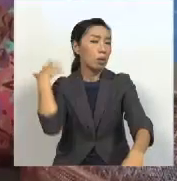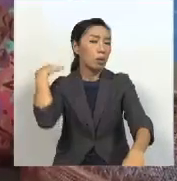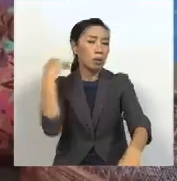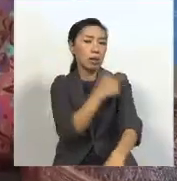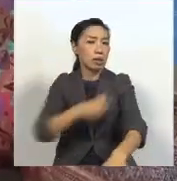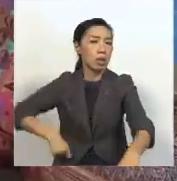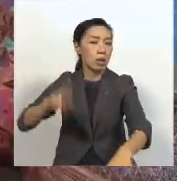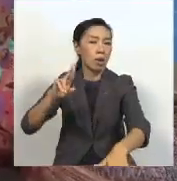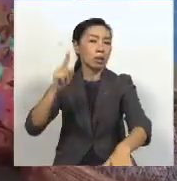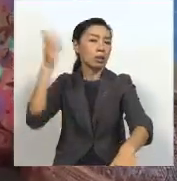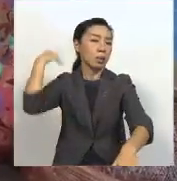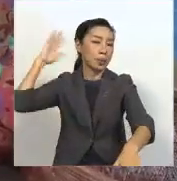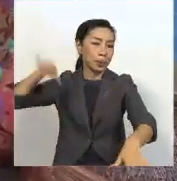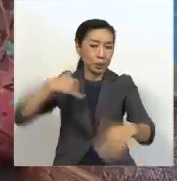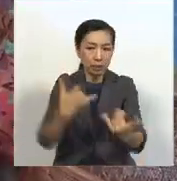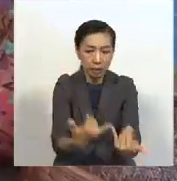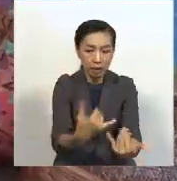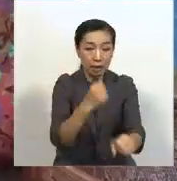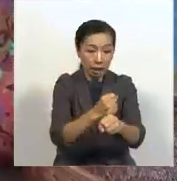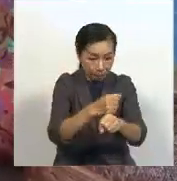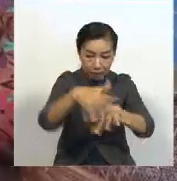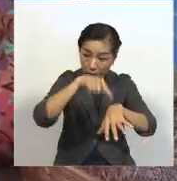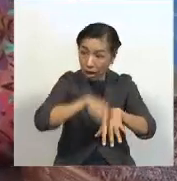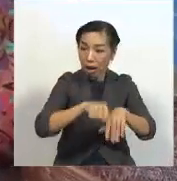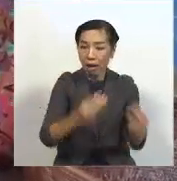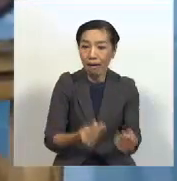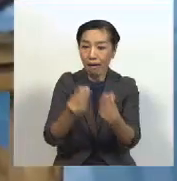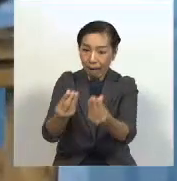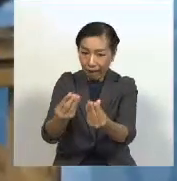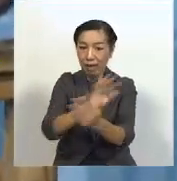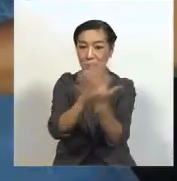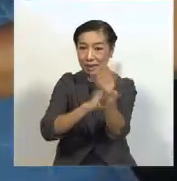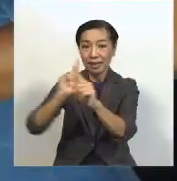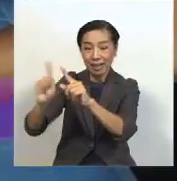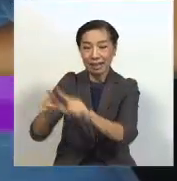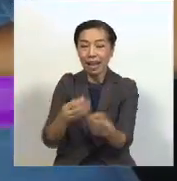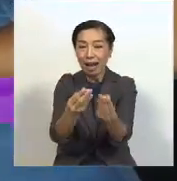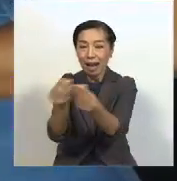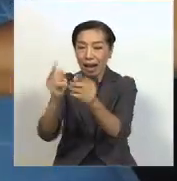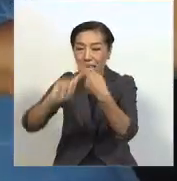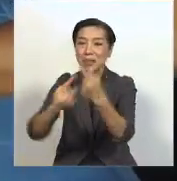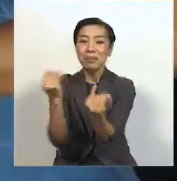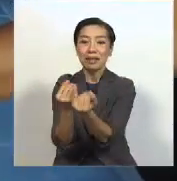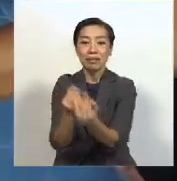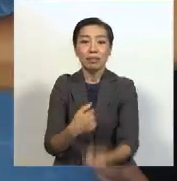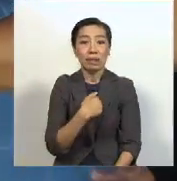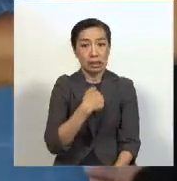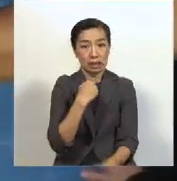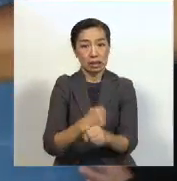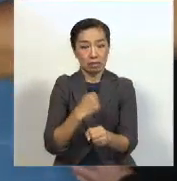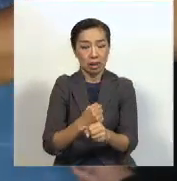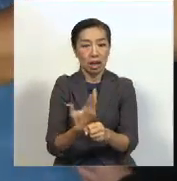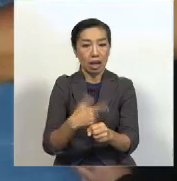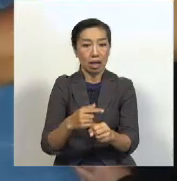นจะได้เป็นสิ่งแทนไมตรีที่ประเทศไทยมีต่อมิตรประเทศ ทำงานของขวัญอ